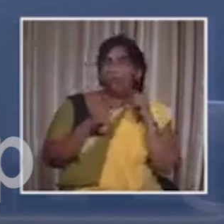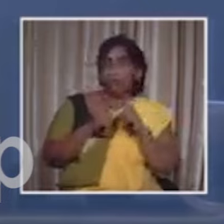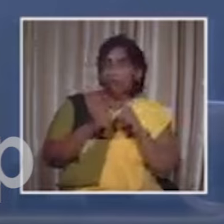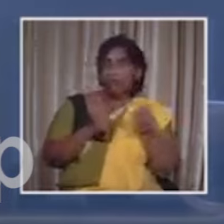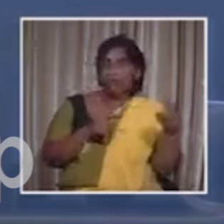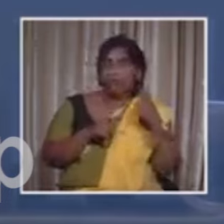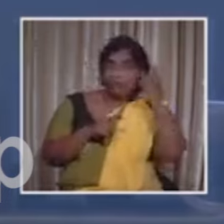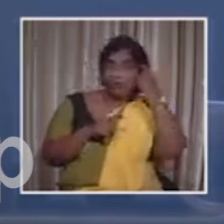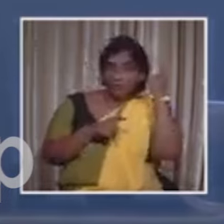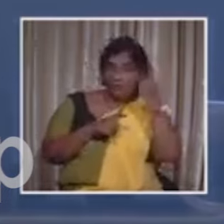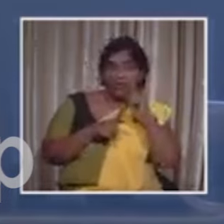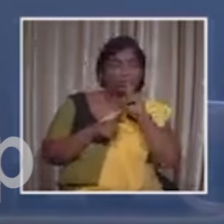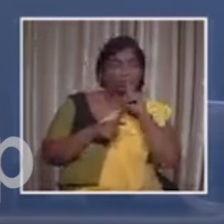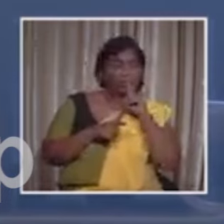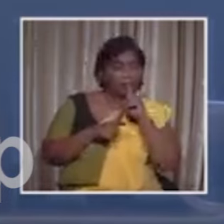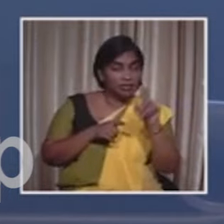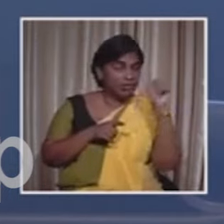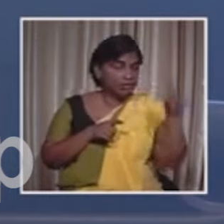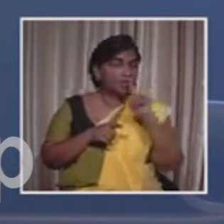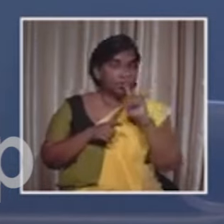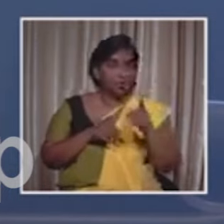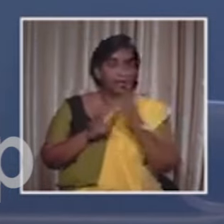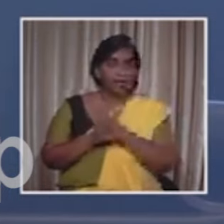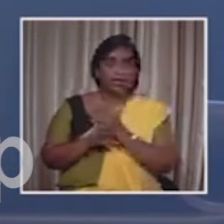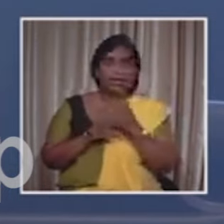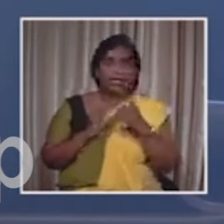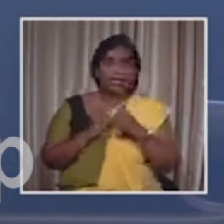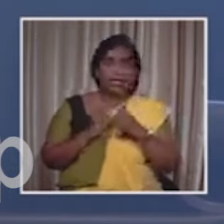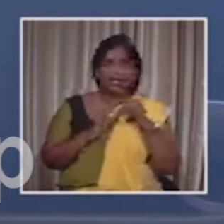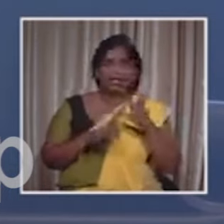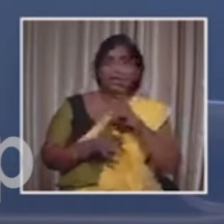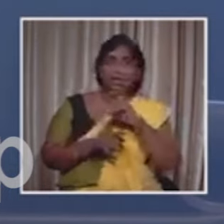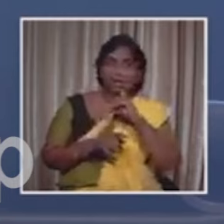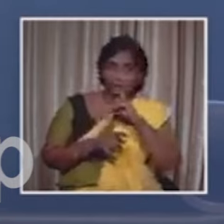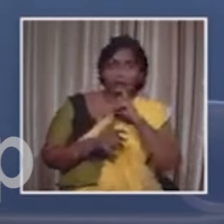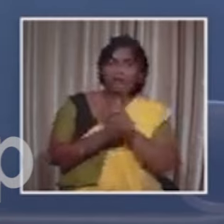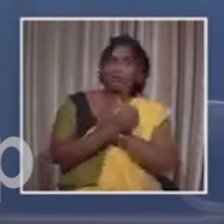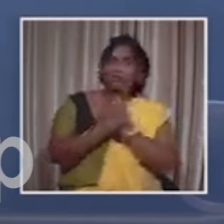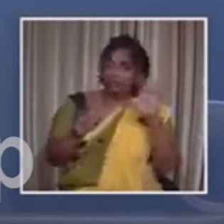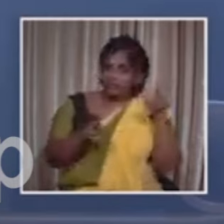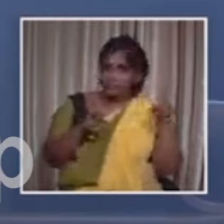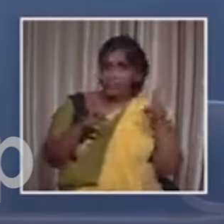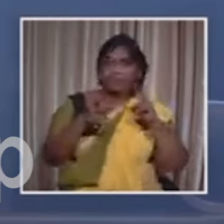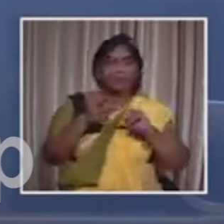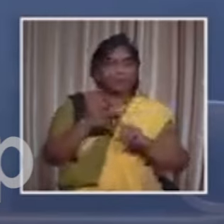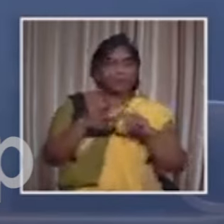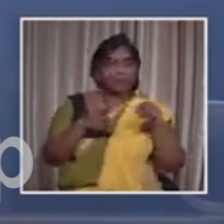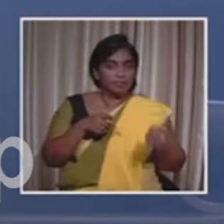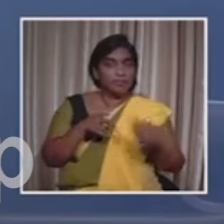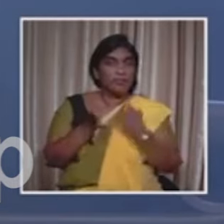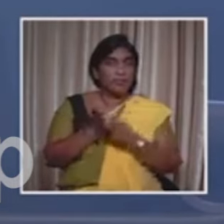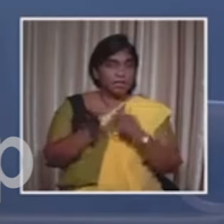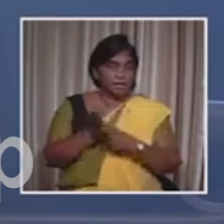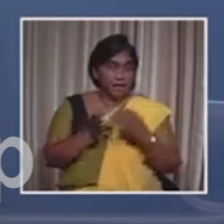මේගොල්ලෝ මහමොළකරුවා කියලා හඳුන්වන්න හැදුවා හිජාස් ඉස්බුල්ලාව. අද අධිකරණයේ නෝව මුදාහැරලා තියෙනවා. ඊළඟට මෙතන හිටපු රිෂාඩ්